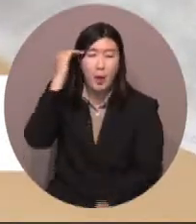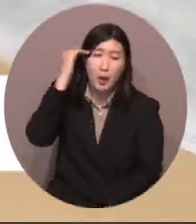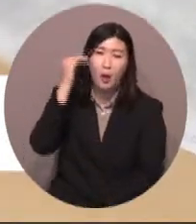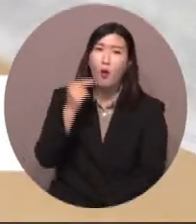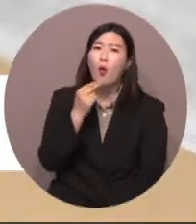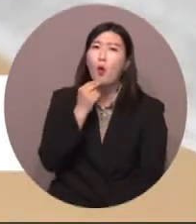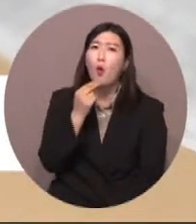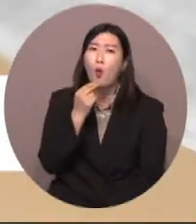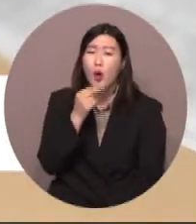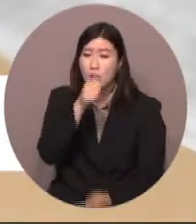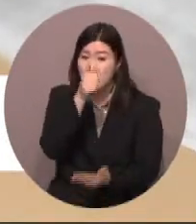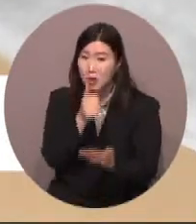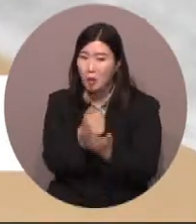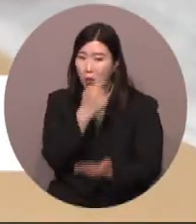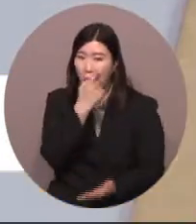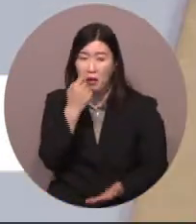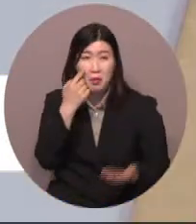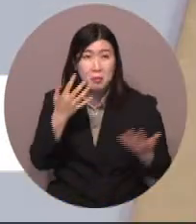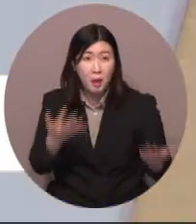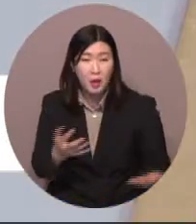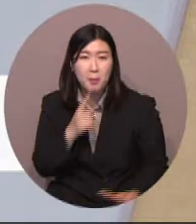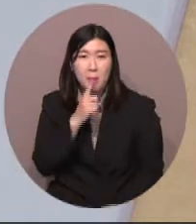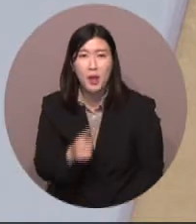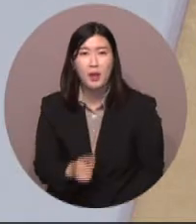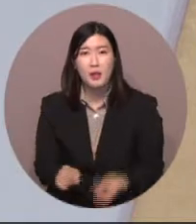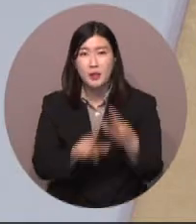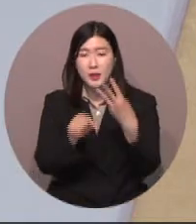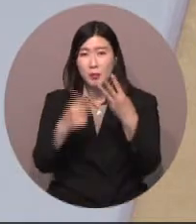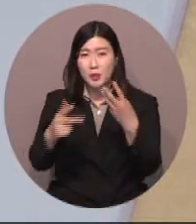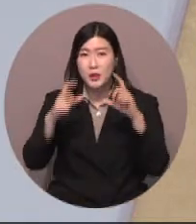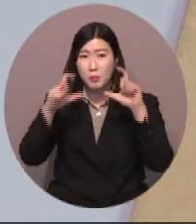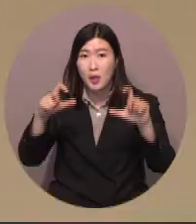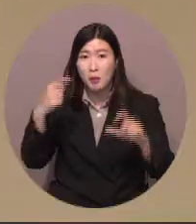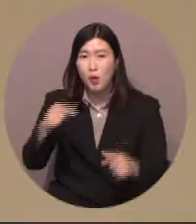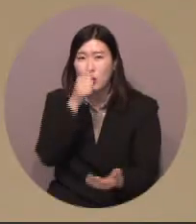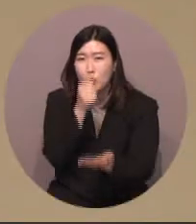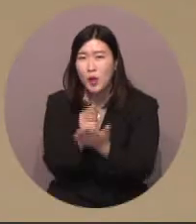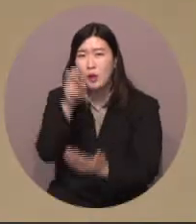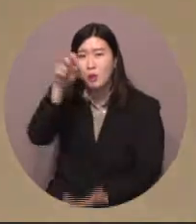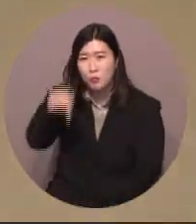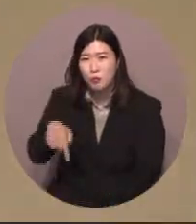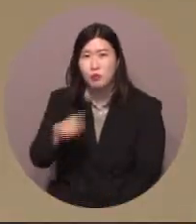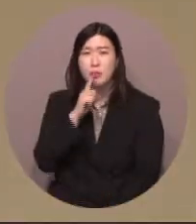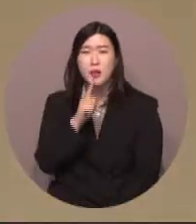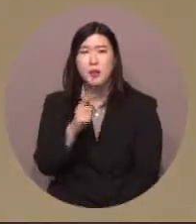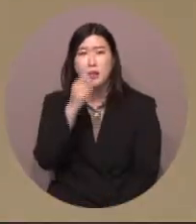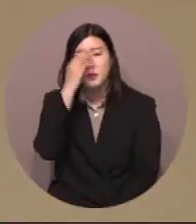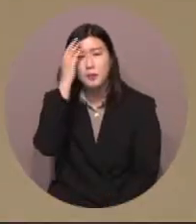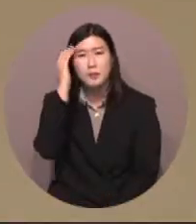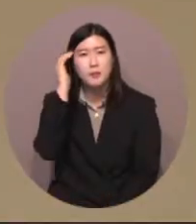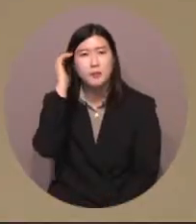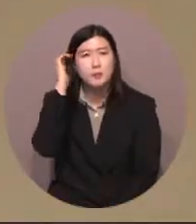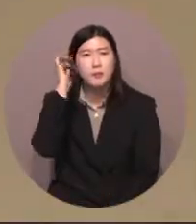배임 등 위 내용에 대해서 지난 3월 7일 무혐의 처분을 받았음을 알려드립니다